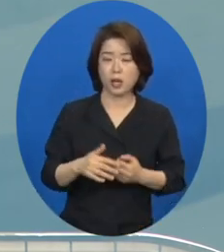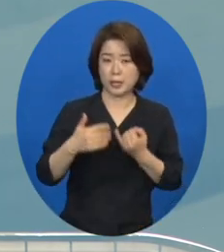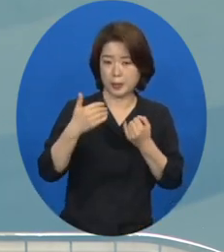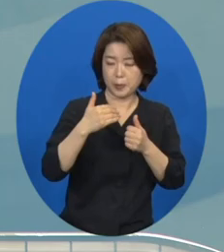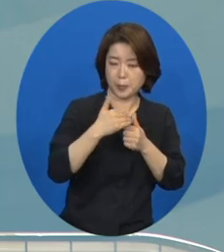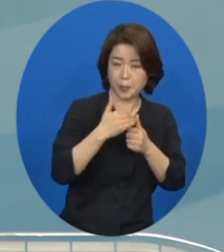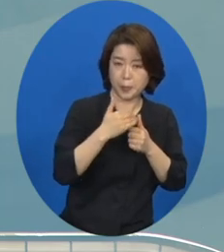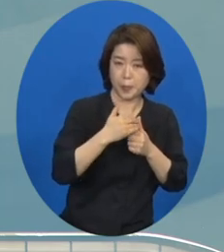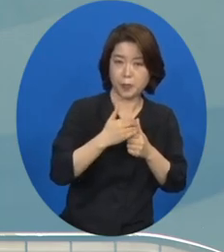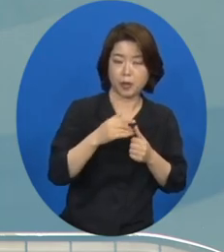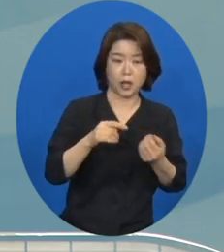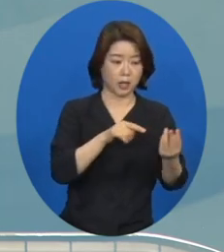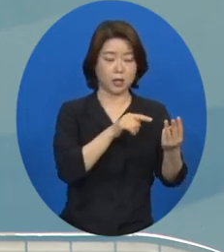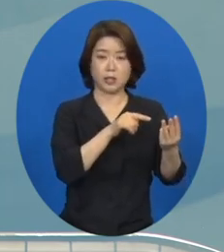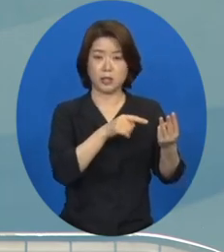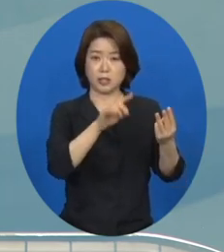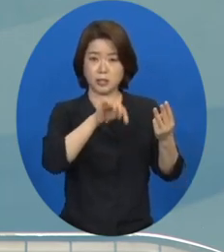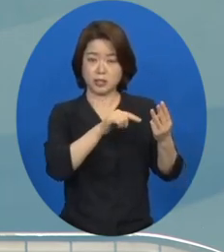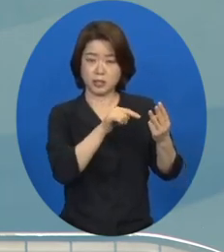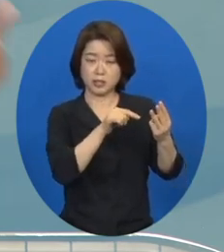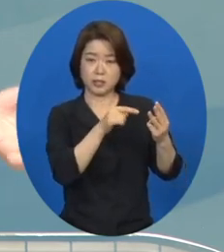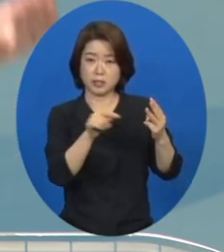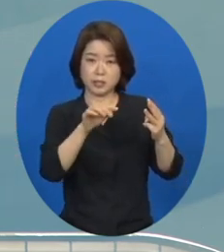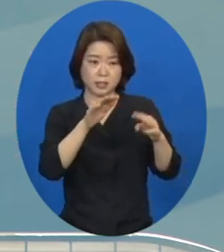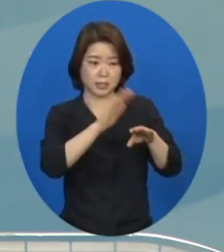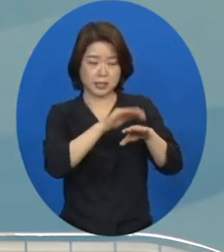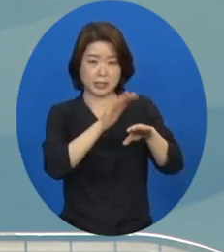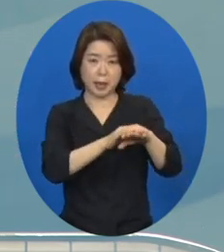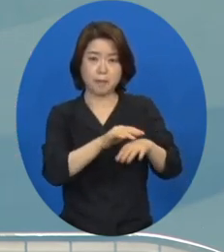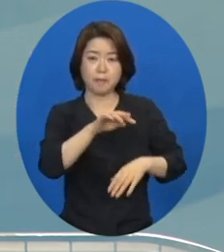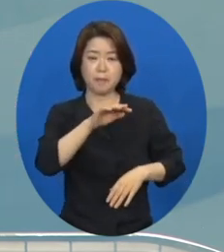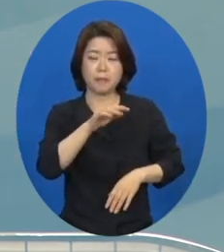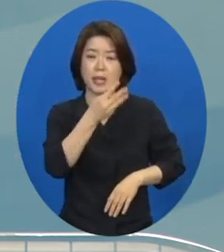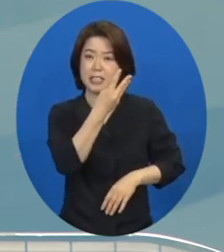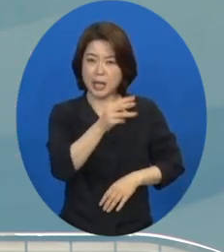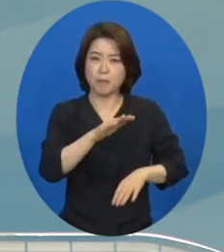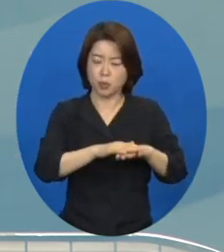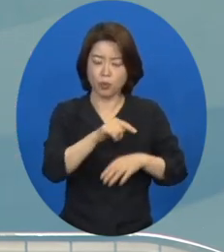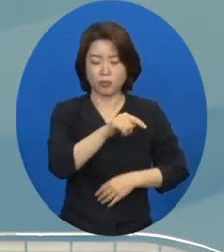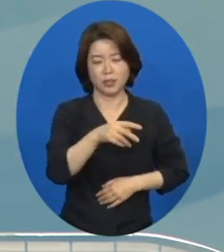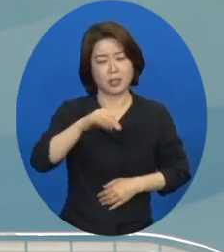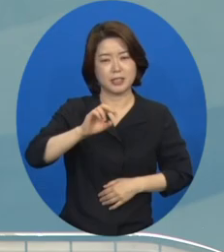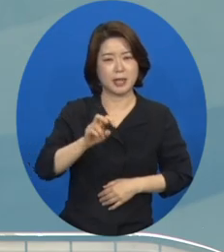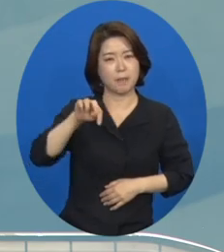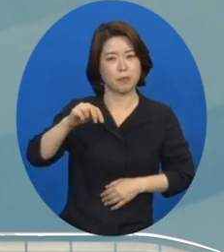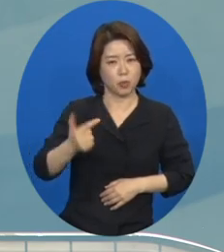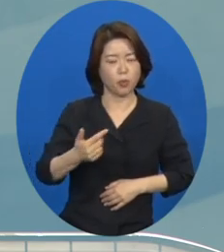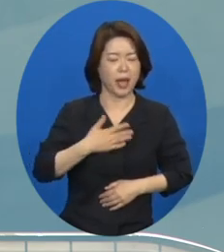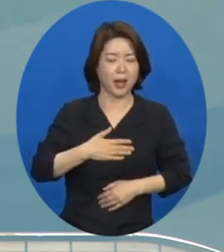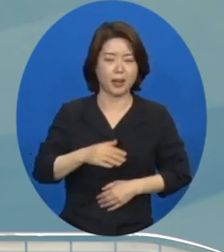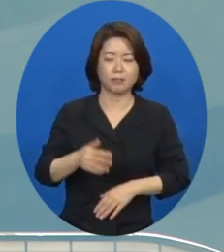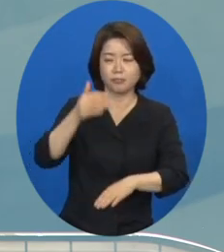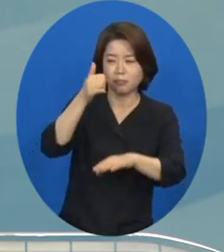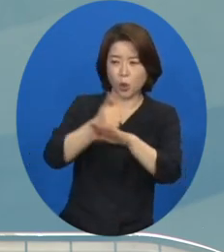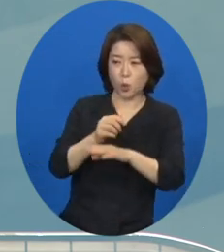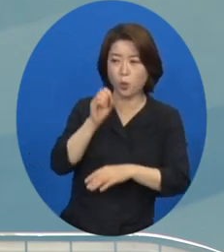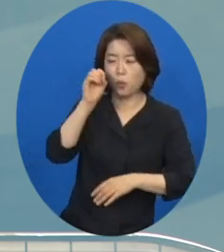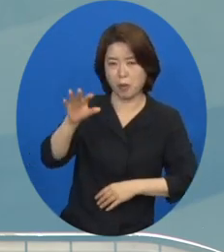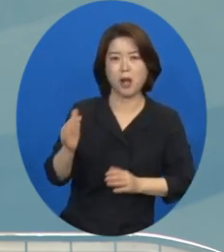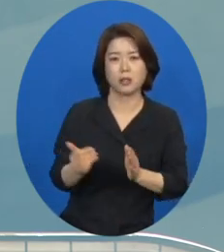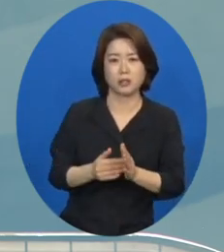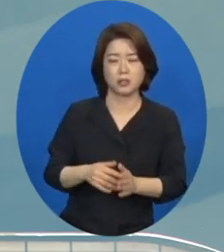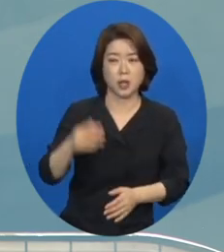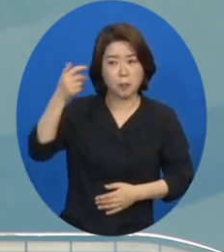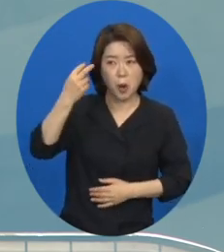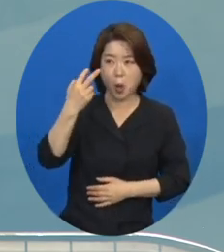요구하는지 알지요, 삼손이. 그런데도 날마다 그 이야기를 들으니까 나중에는 결국은 이야기해 줍니다. 머리